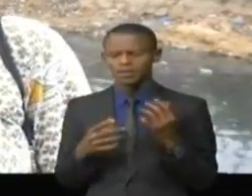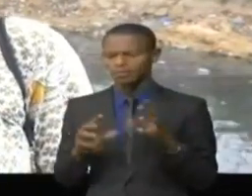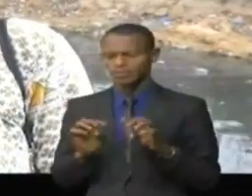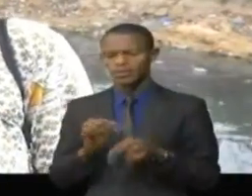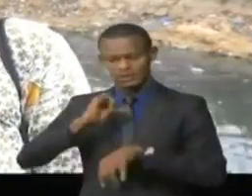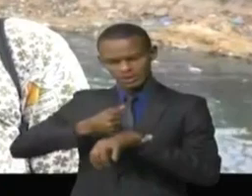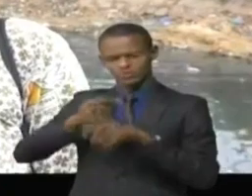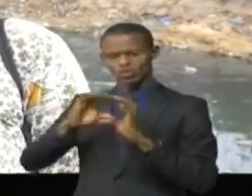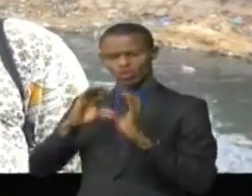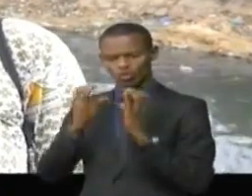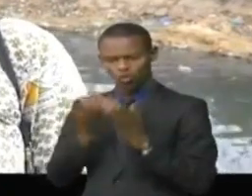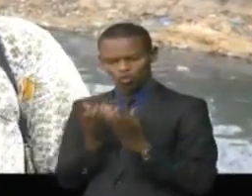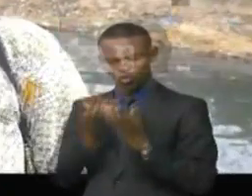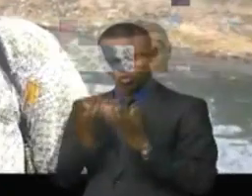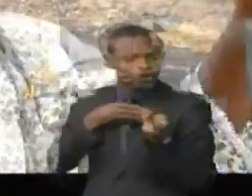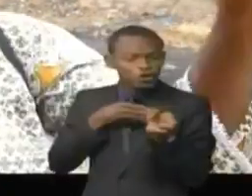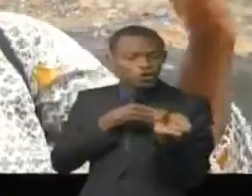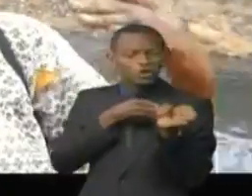problème.